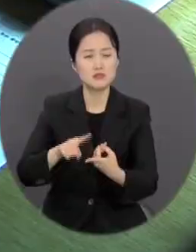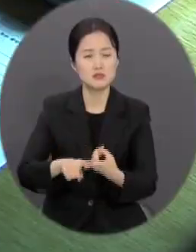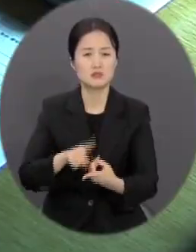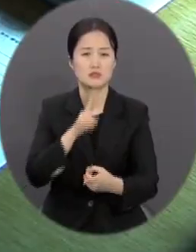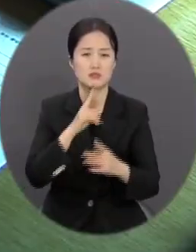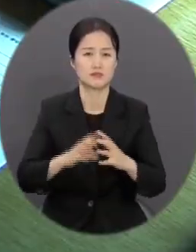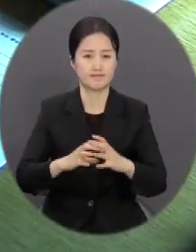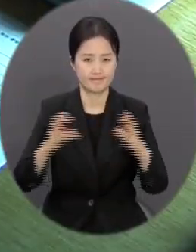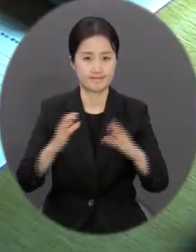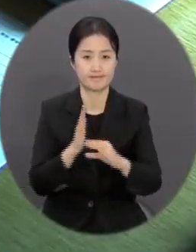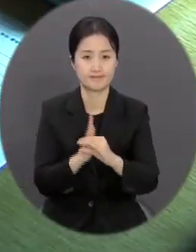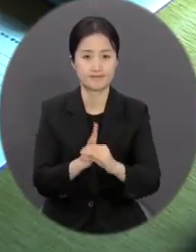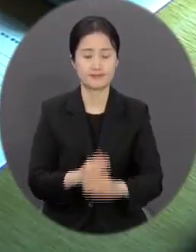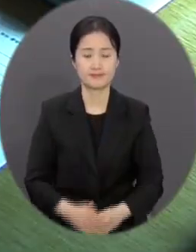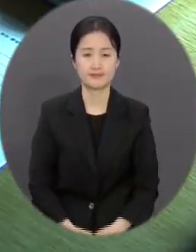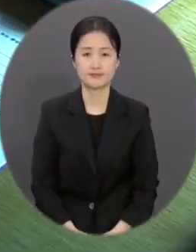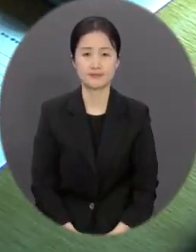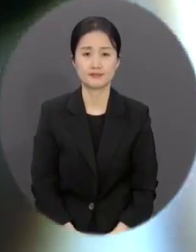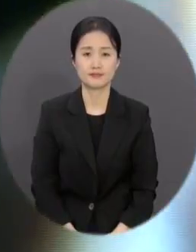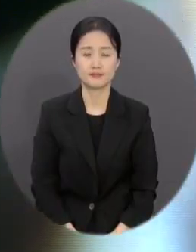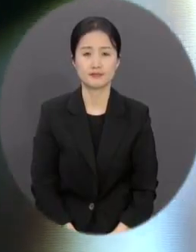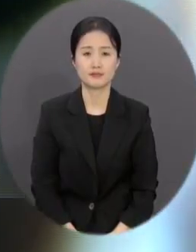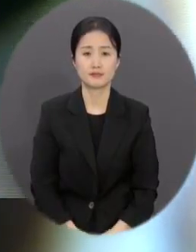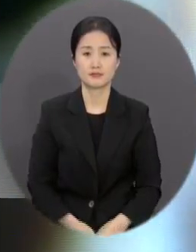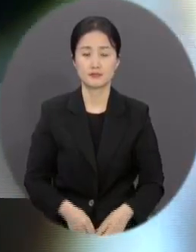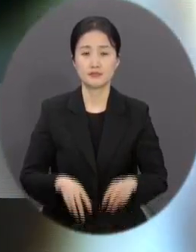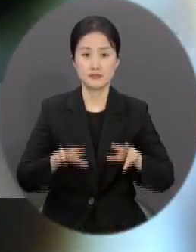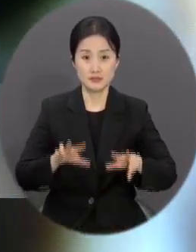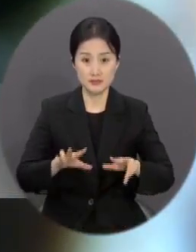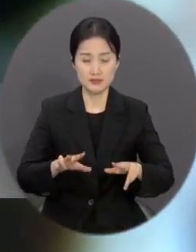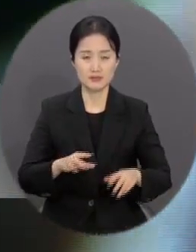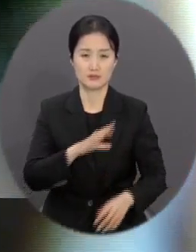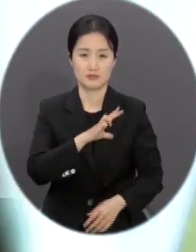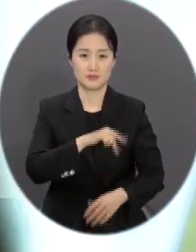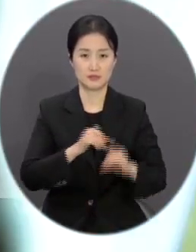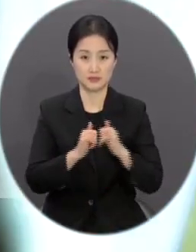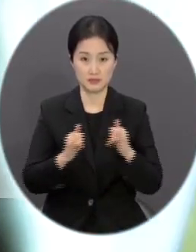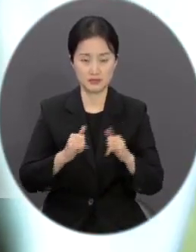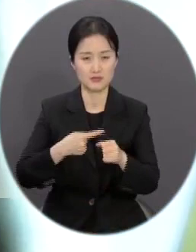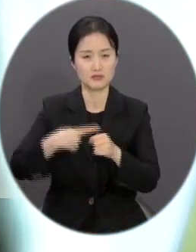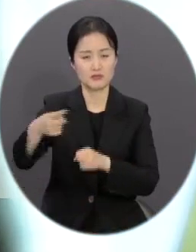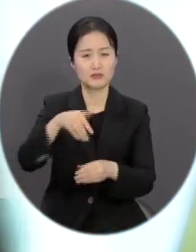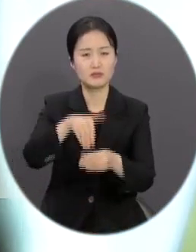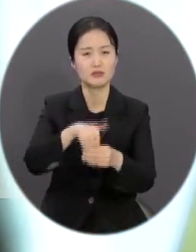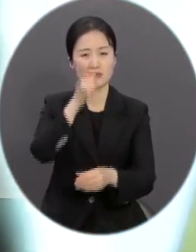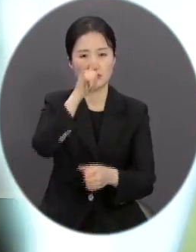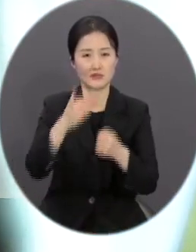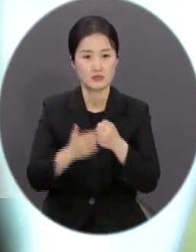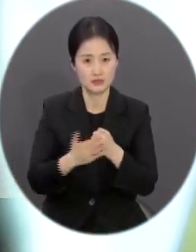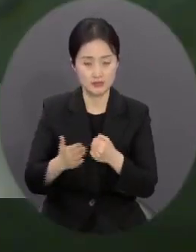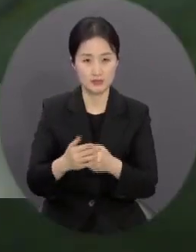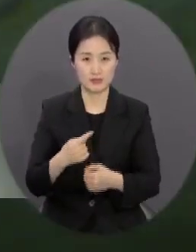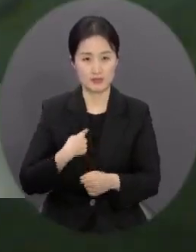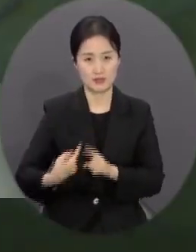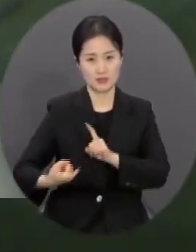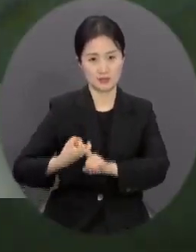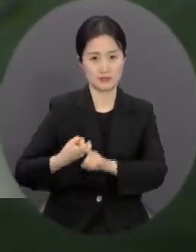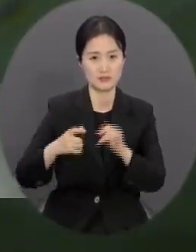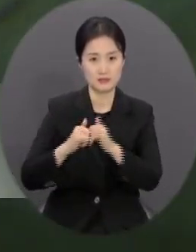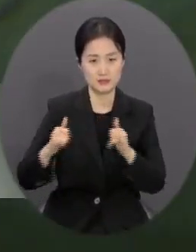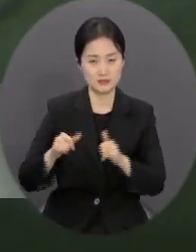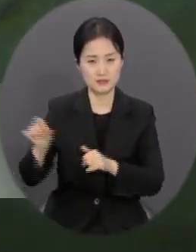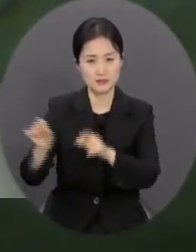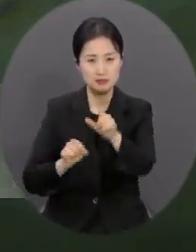논란이 일고 있습니다. 특히 현역 의원들이 내년 총선을 대비해 신인 정치인들을 견제하고 당원들을 독점하겠다는